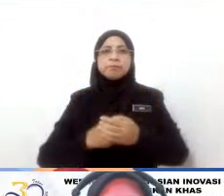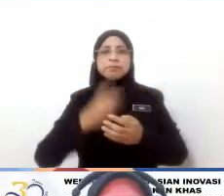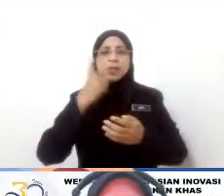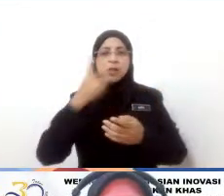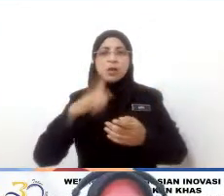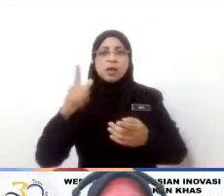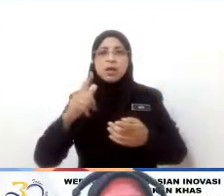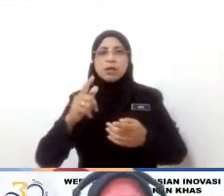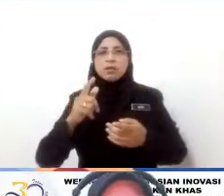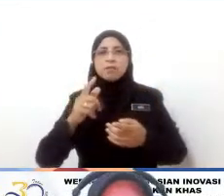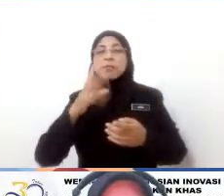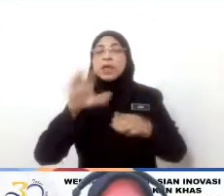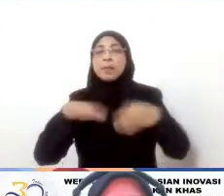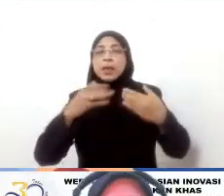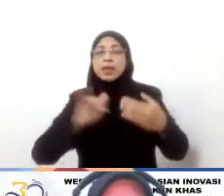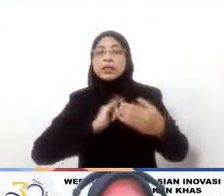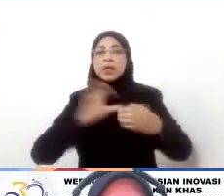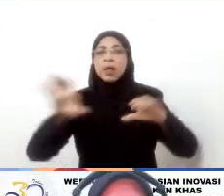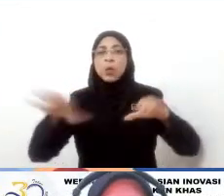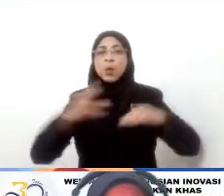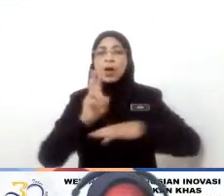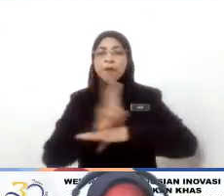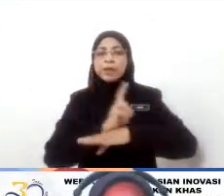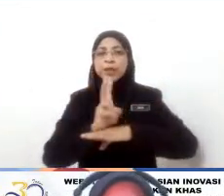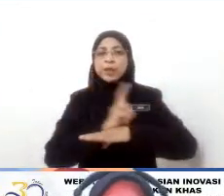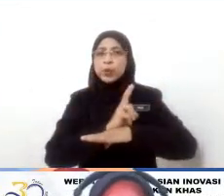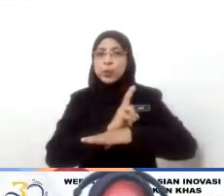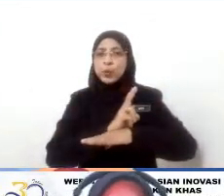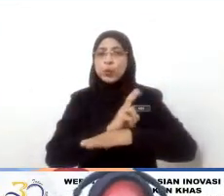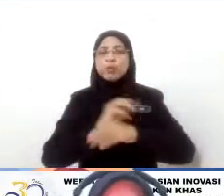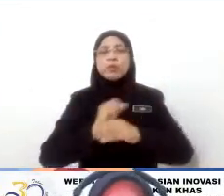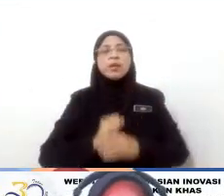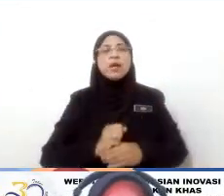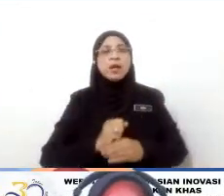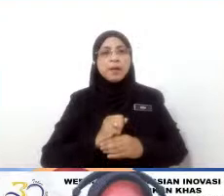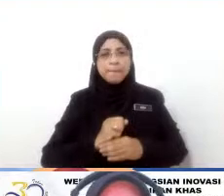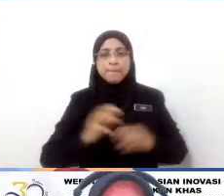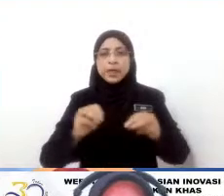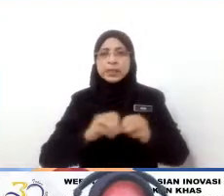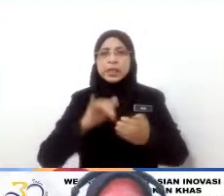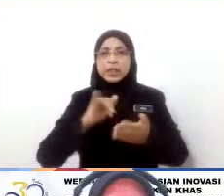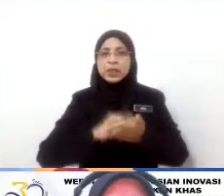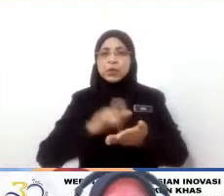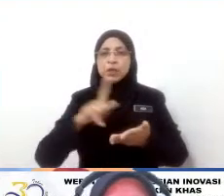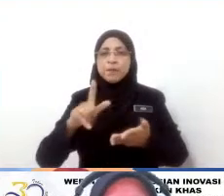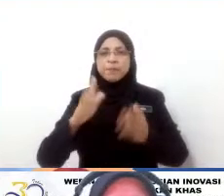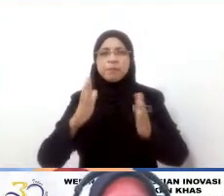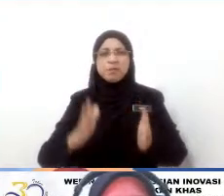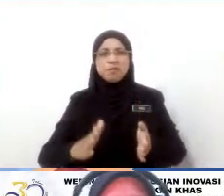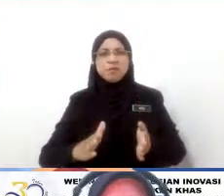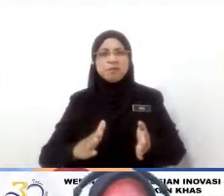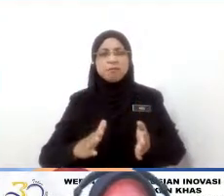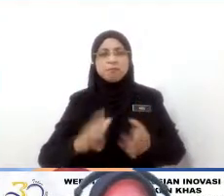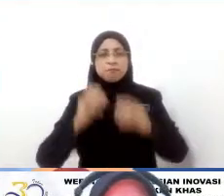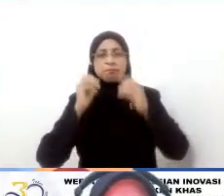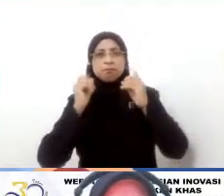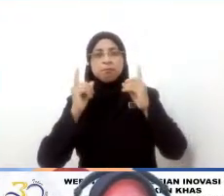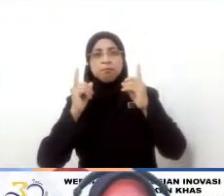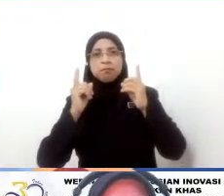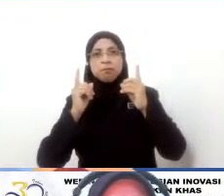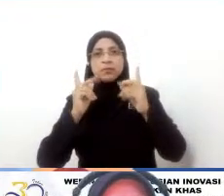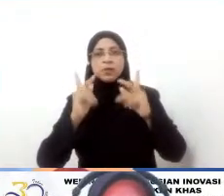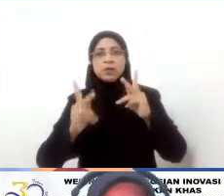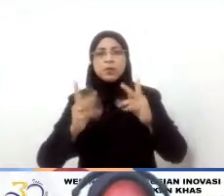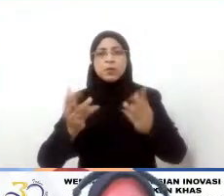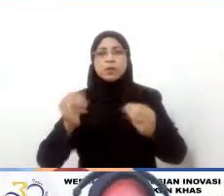hasilkan video, macam mana saya bekerja keras buat live lah itulah inilah. Macam mana nak cakap, orang pun terkejut kalau nak tahu sebenarnya